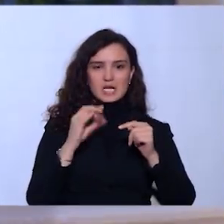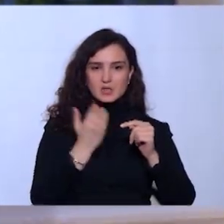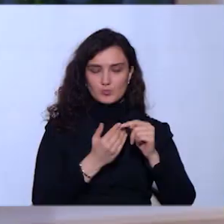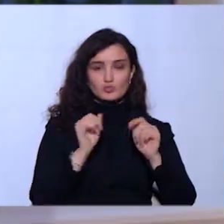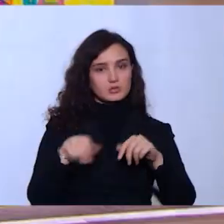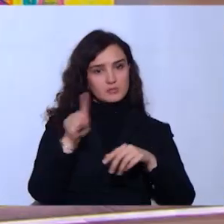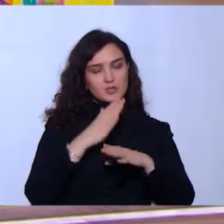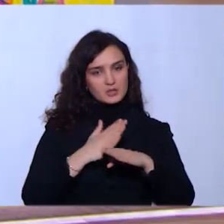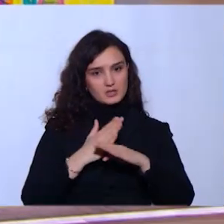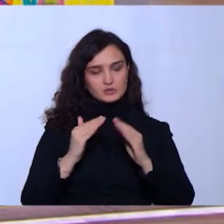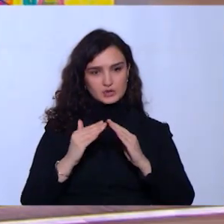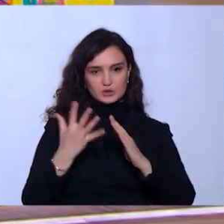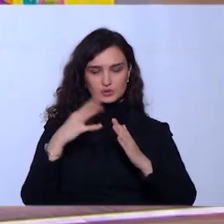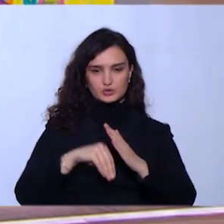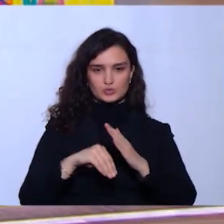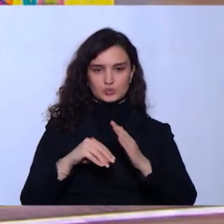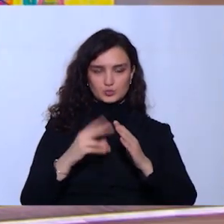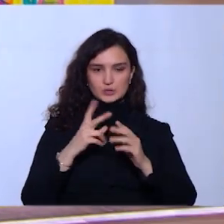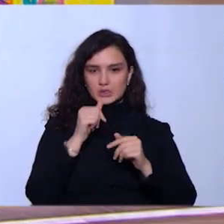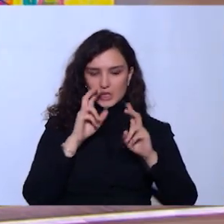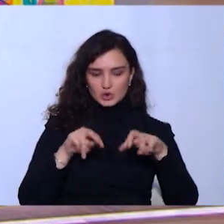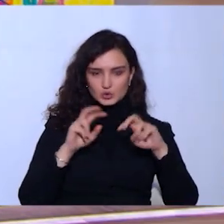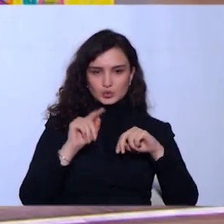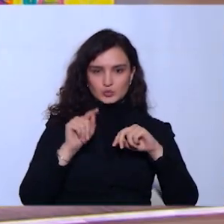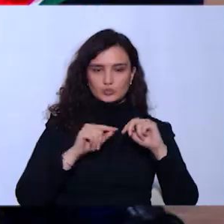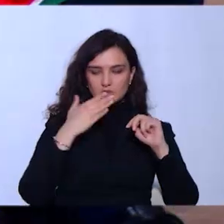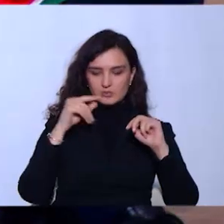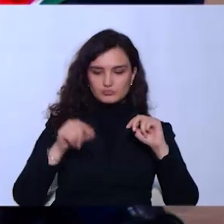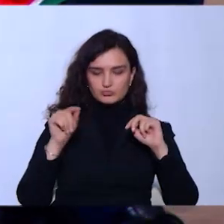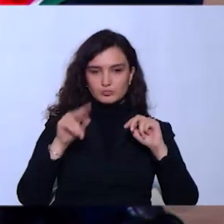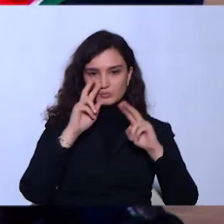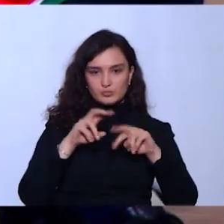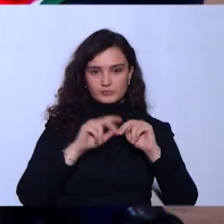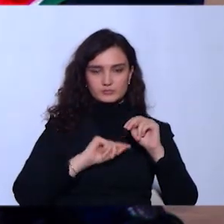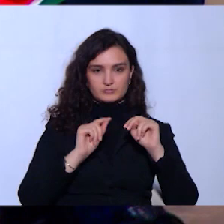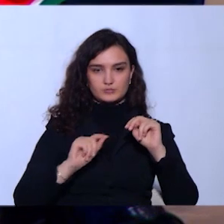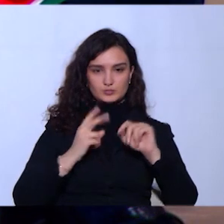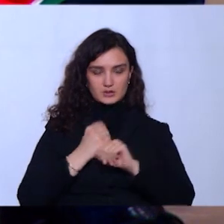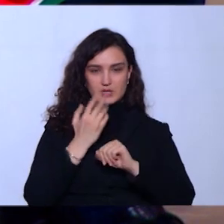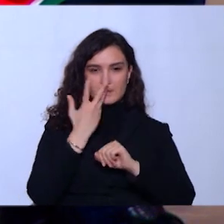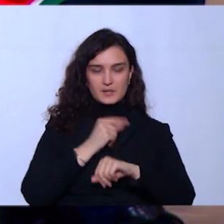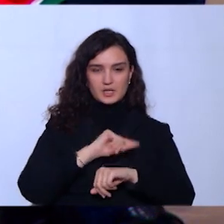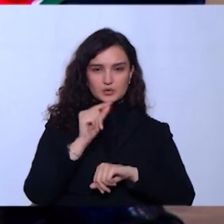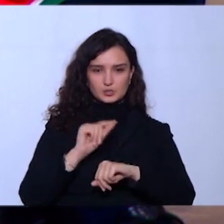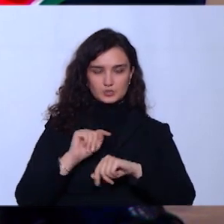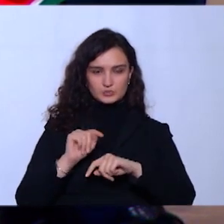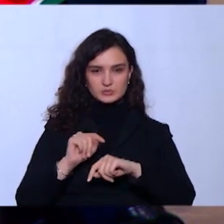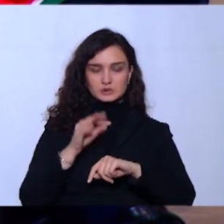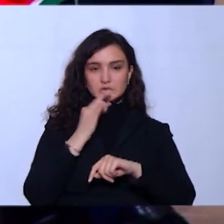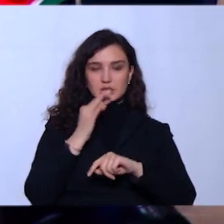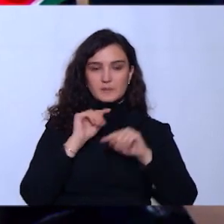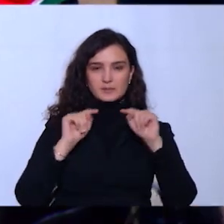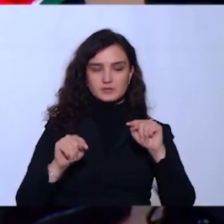თქვენს გაქვთ და არც იცით, უნდა გასინჯოთ, აი ჩაყოთ წყალში და გააფერადოთ. თან ახლა სანამ